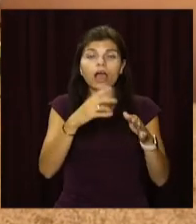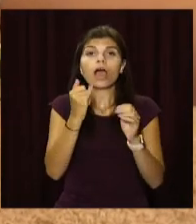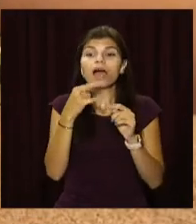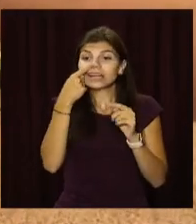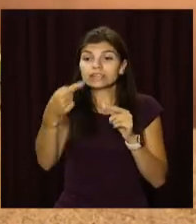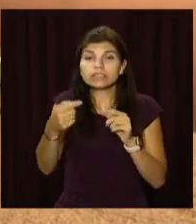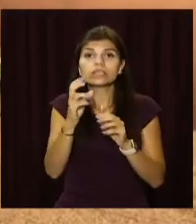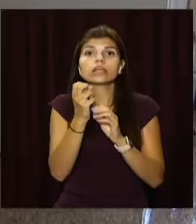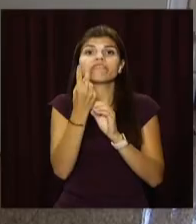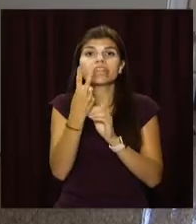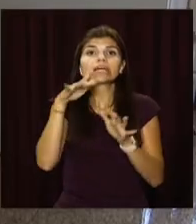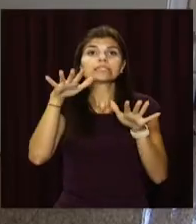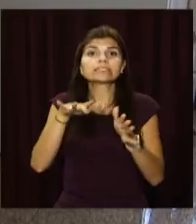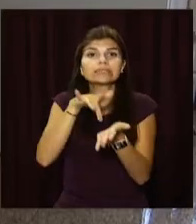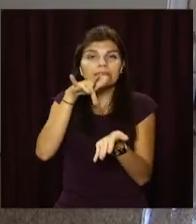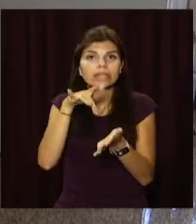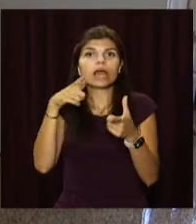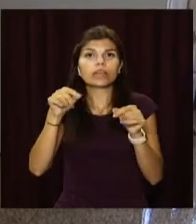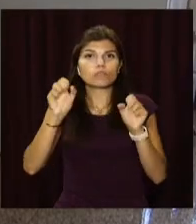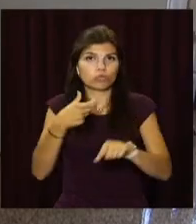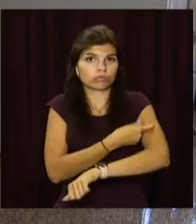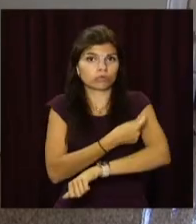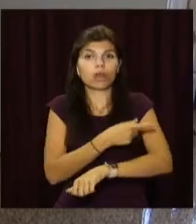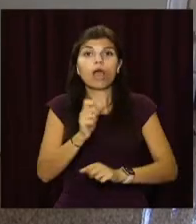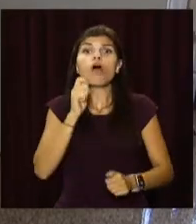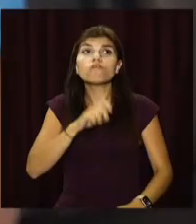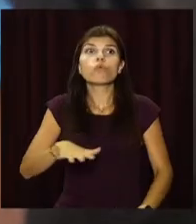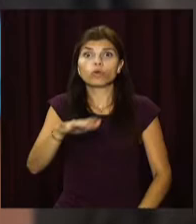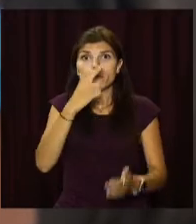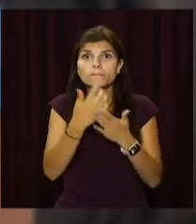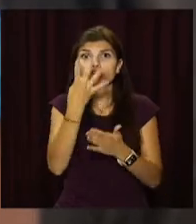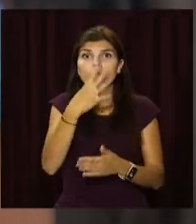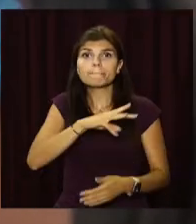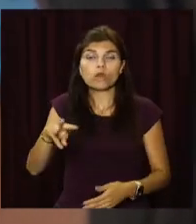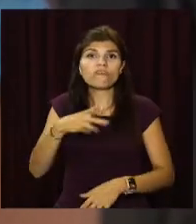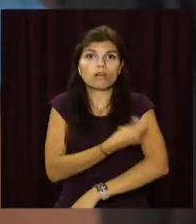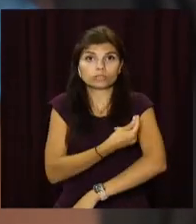центрів масової вакцинації. Загалом в Україні вже понад 4 мільйони вакцинованих.